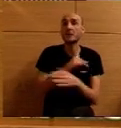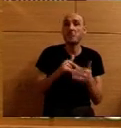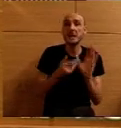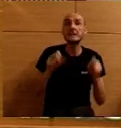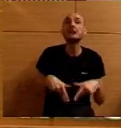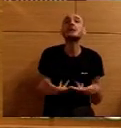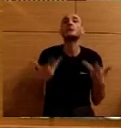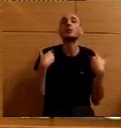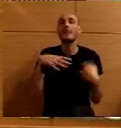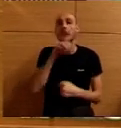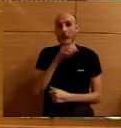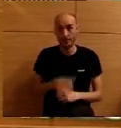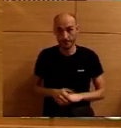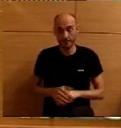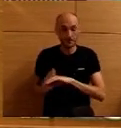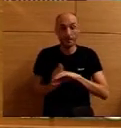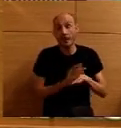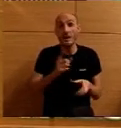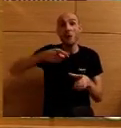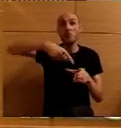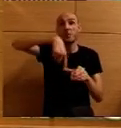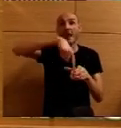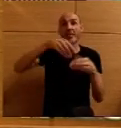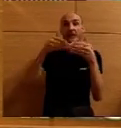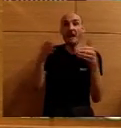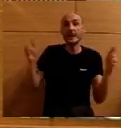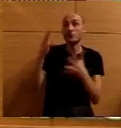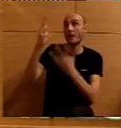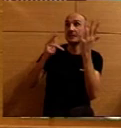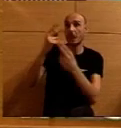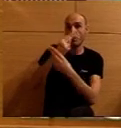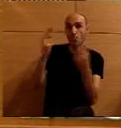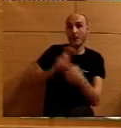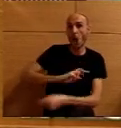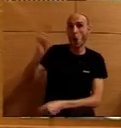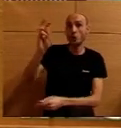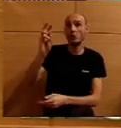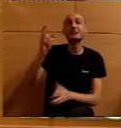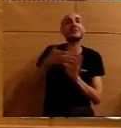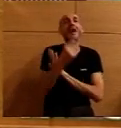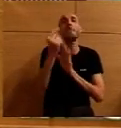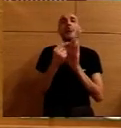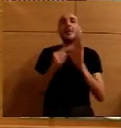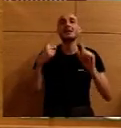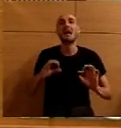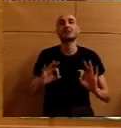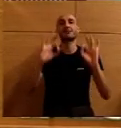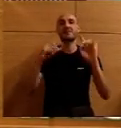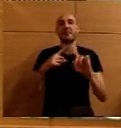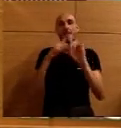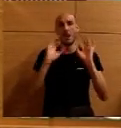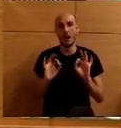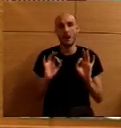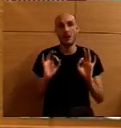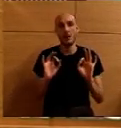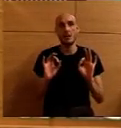l'obertura de les places a altres administracions són mesures excepcionals. Són mesures excepcionals que totes i cada una de